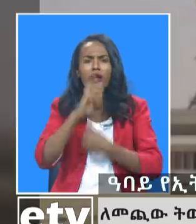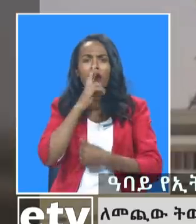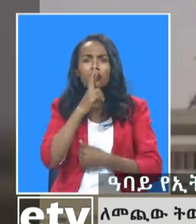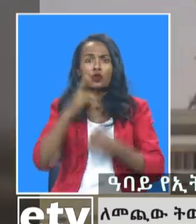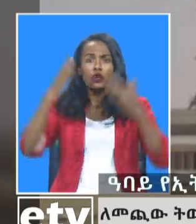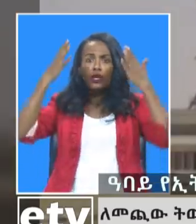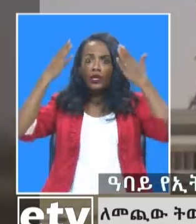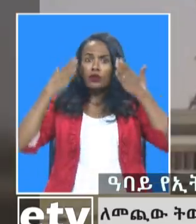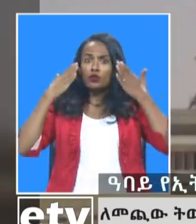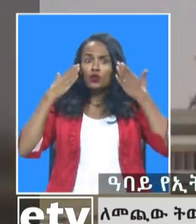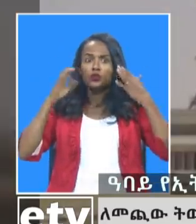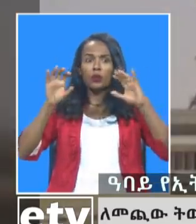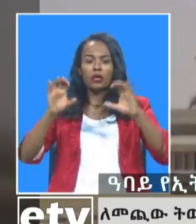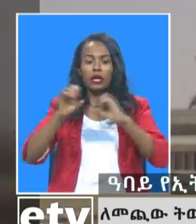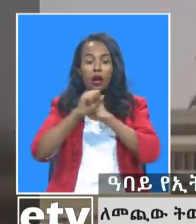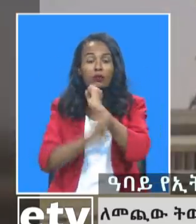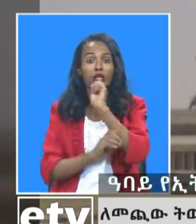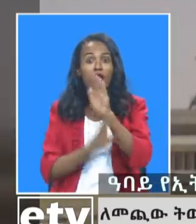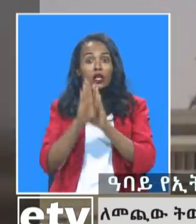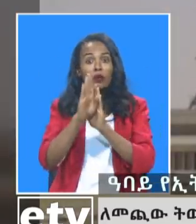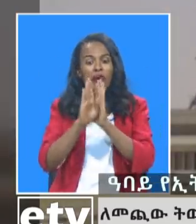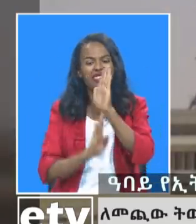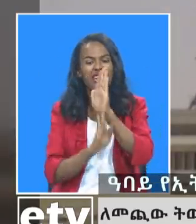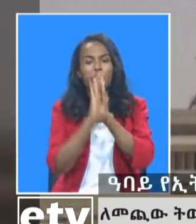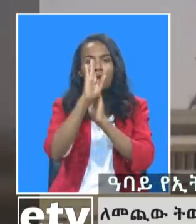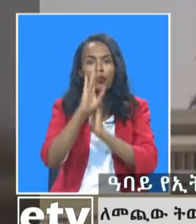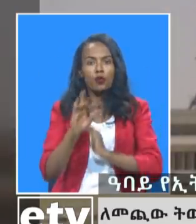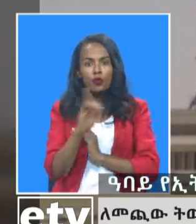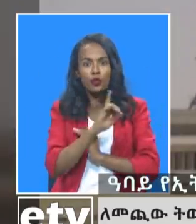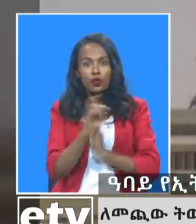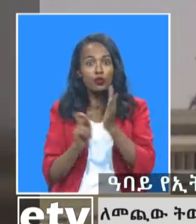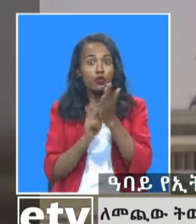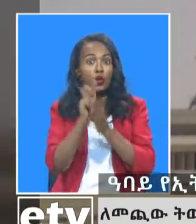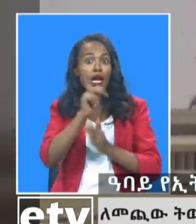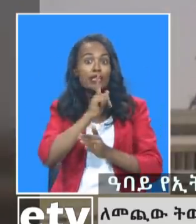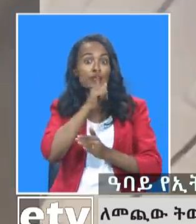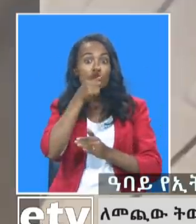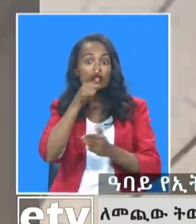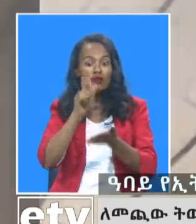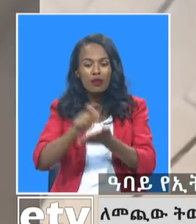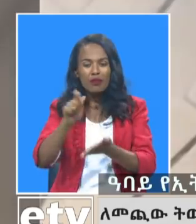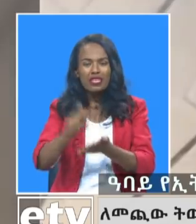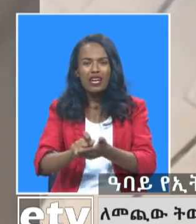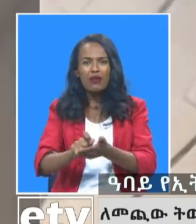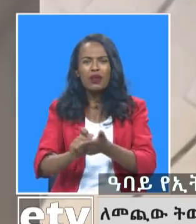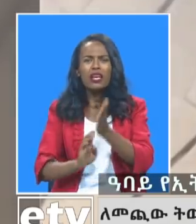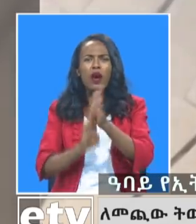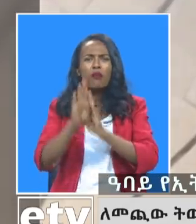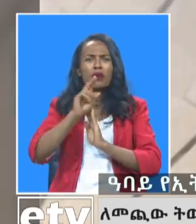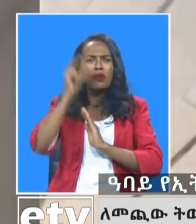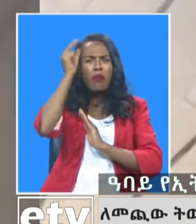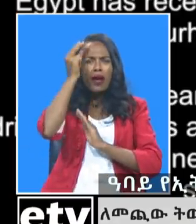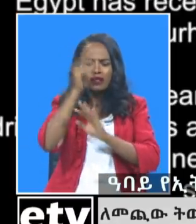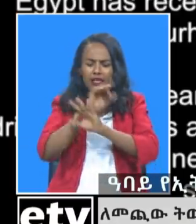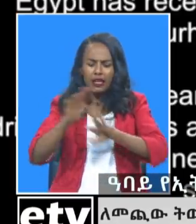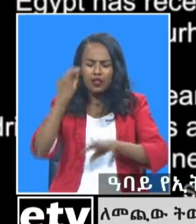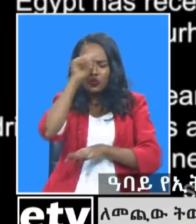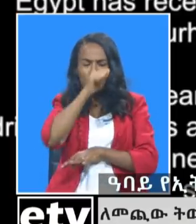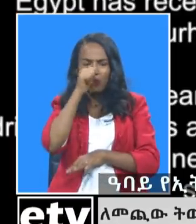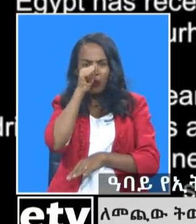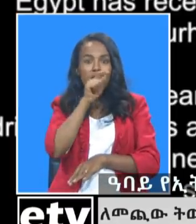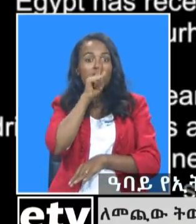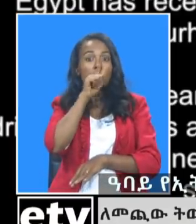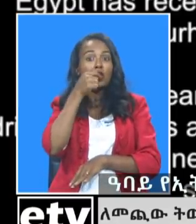ግብጾች በመገናኛ ብዙሃን መሰረተ ልማት የዳበሩ ቢሆንም ዲሞክራሲንና እውነትን በመዘገብ ረገድ የዳበረ ባህል ስለሌላቸው ኢትዮጵያውያን